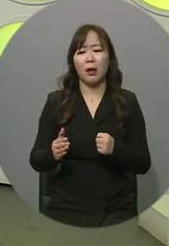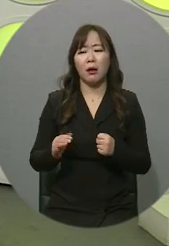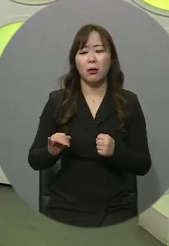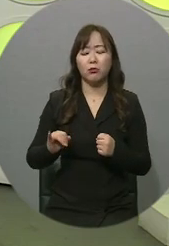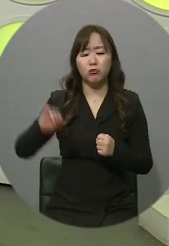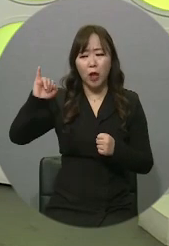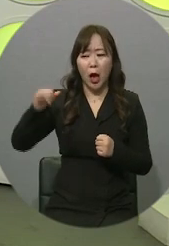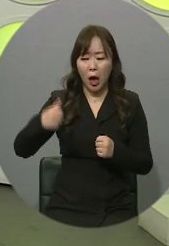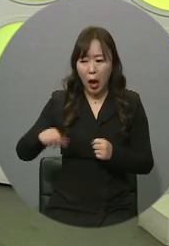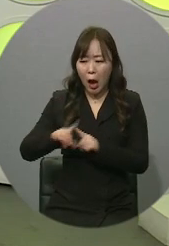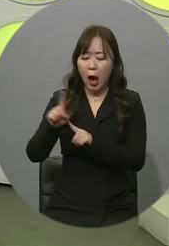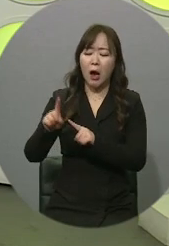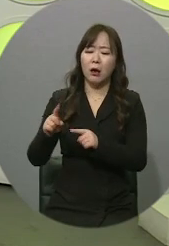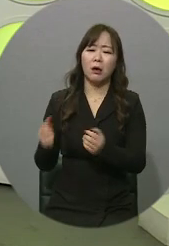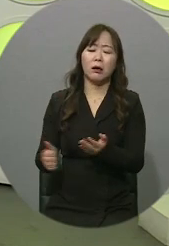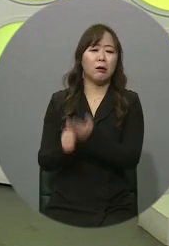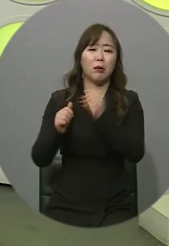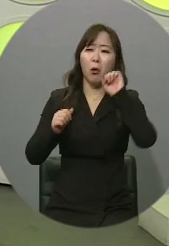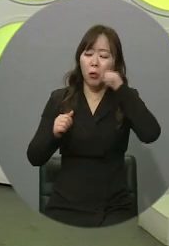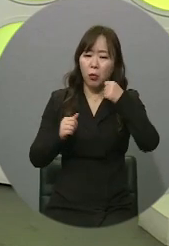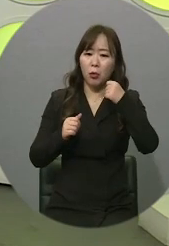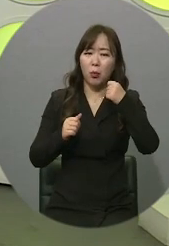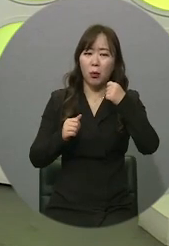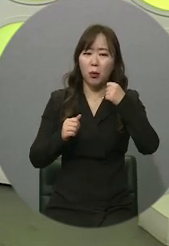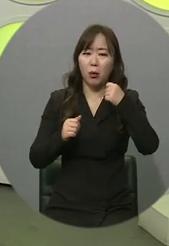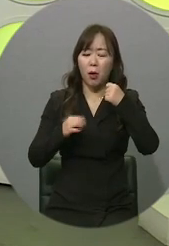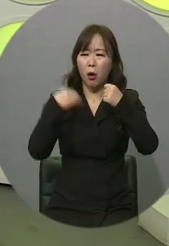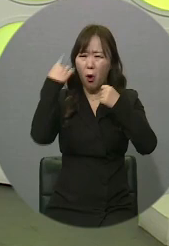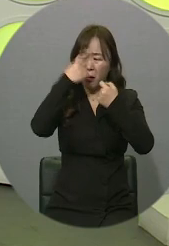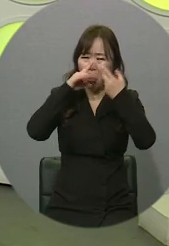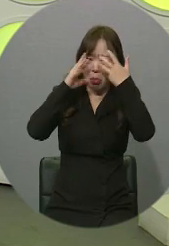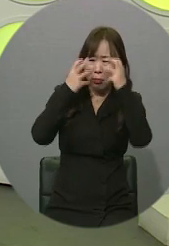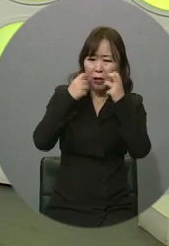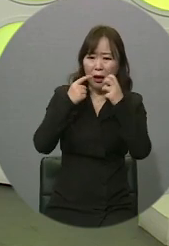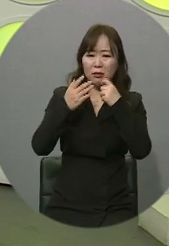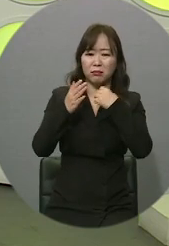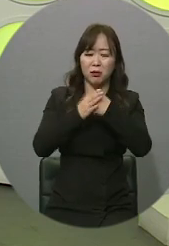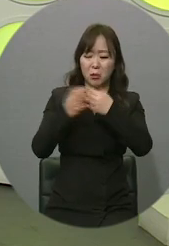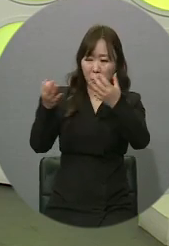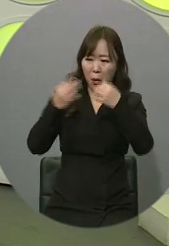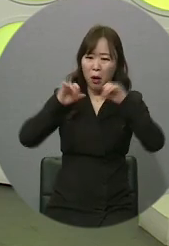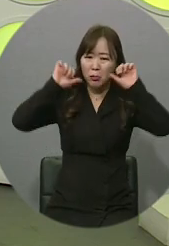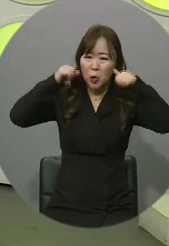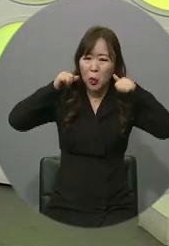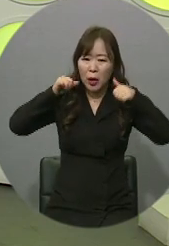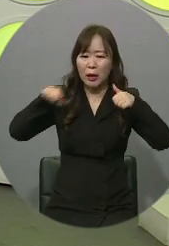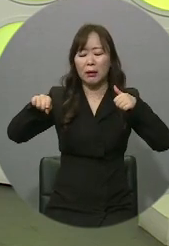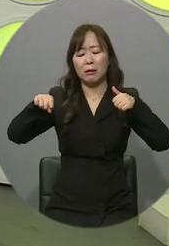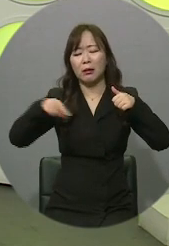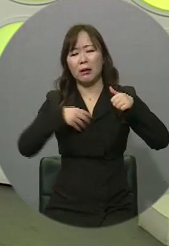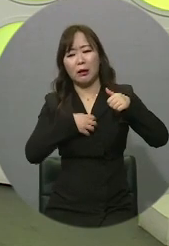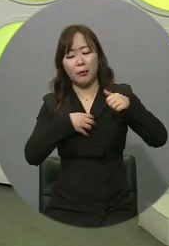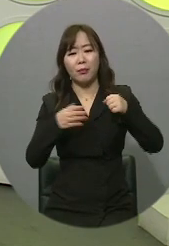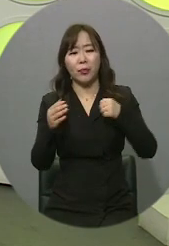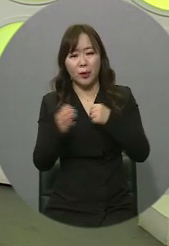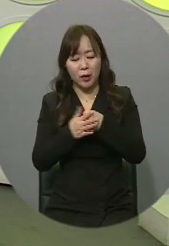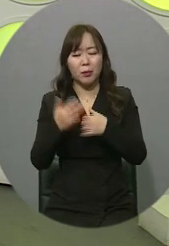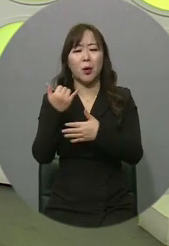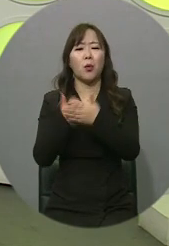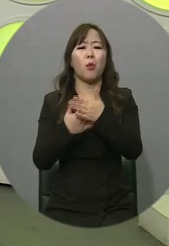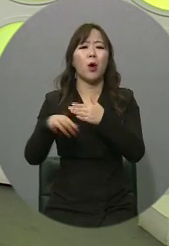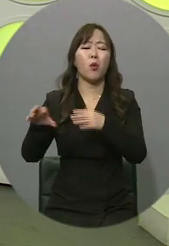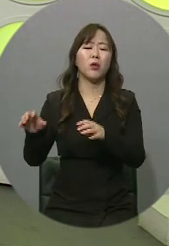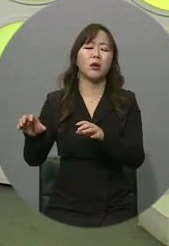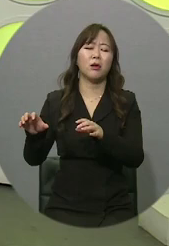되고 두 아이가 분명 얼굴이 화상으로 일그러진 자신 때문에 놀림받을 것을 염려해서 아이를